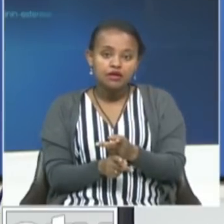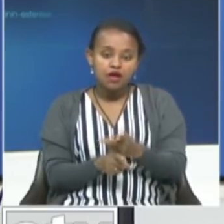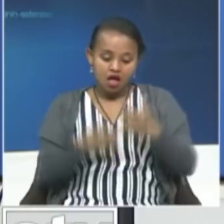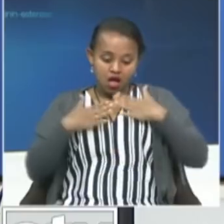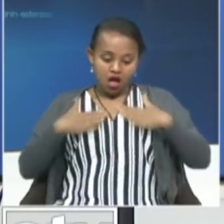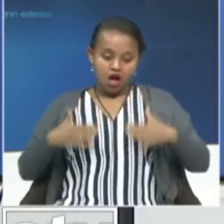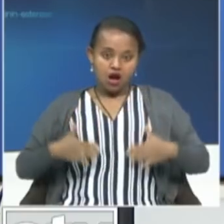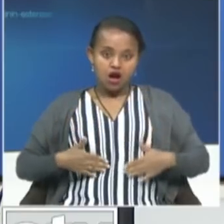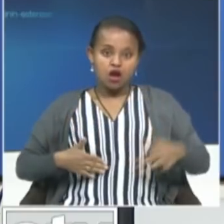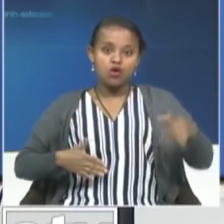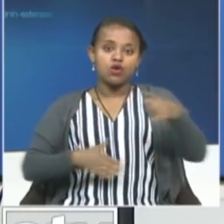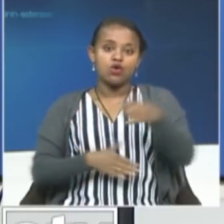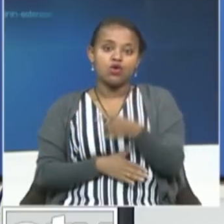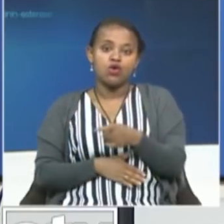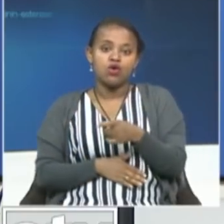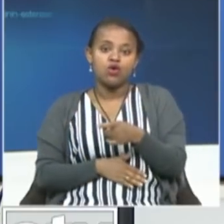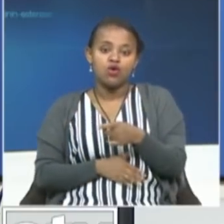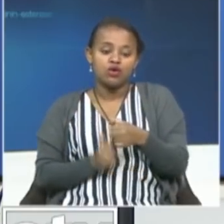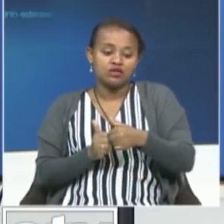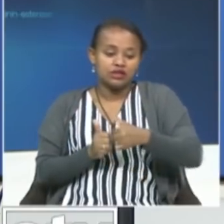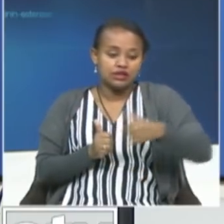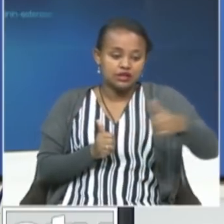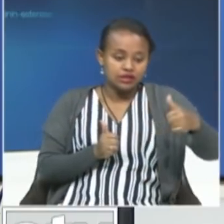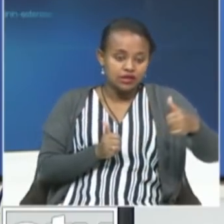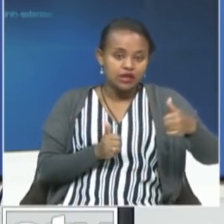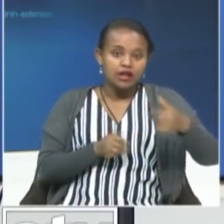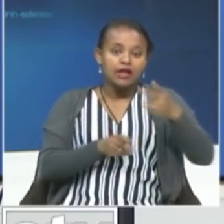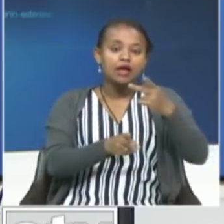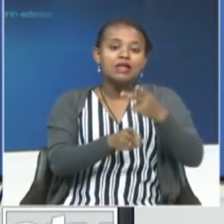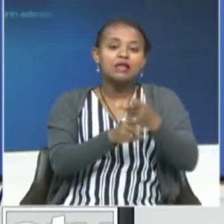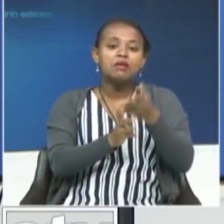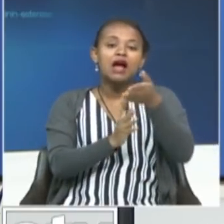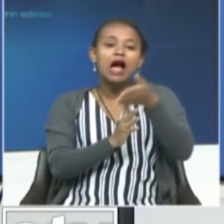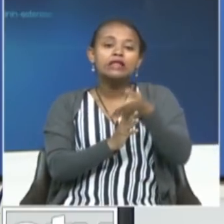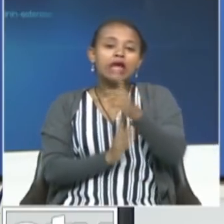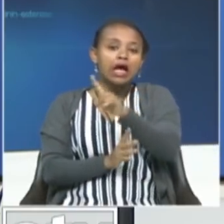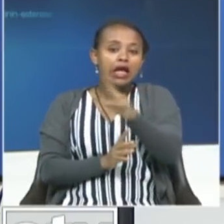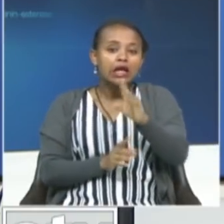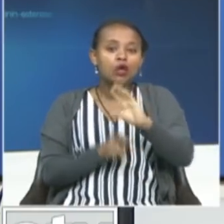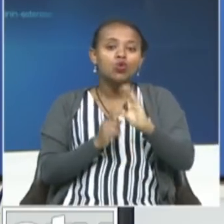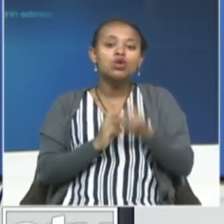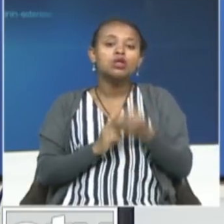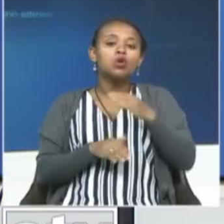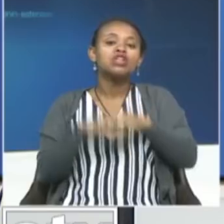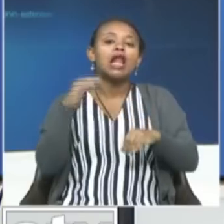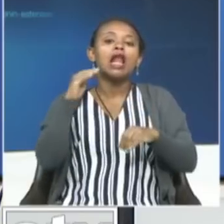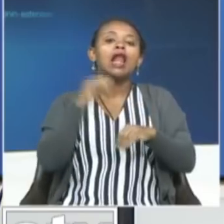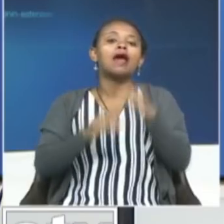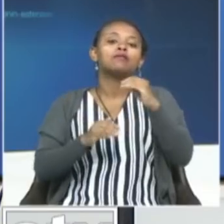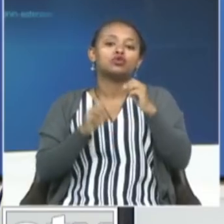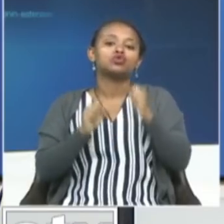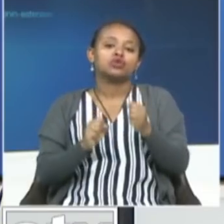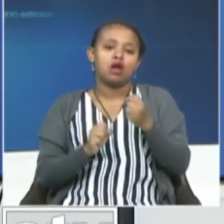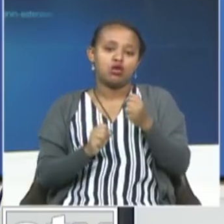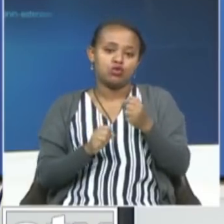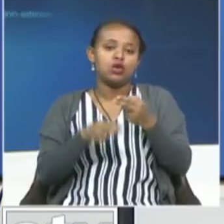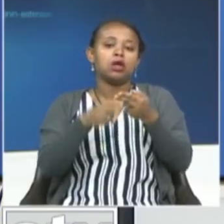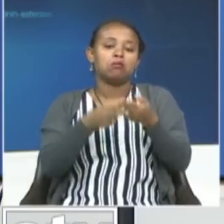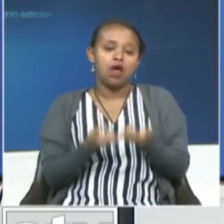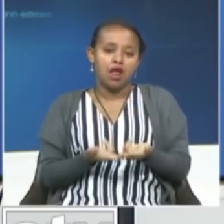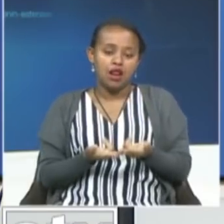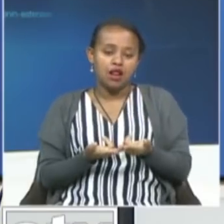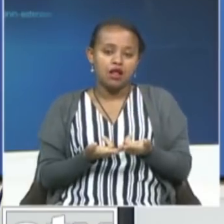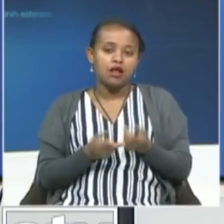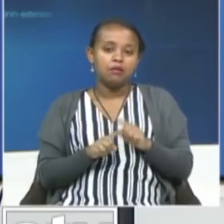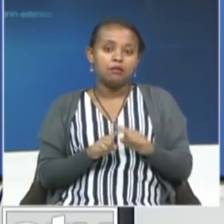አካላዊ የሆነውን ፈቀቅታ ከመጠበቅ አንጻር አንዳንድ ሁኔታዎች ላይመቹ ይችላሉ ይባላል። በተለይ